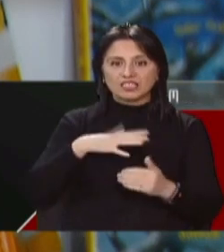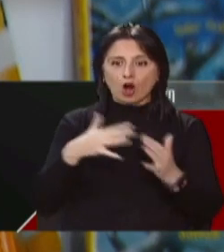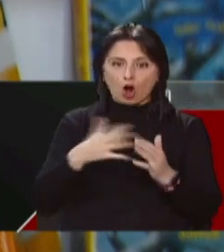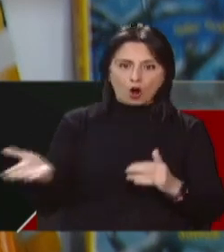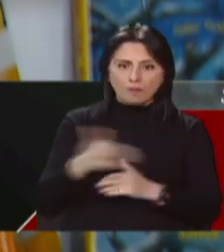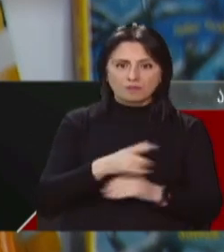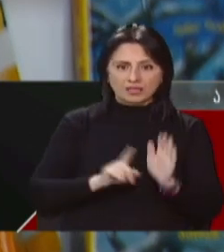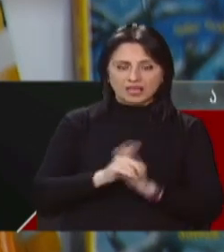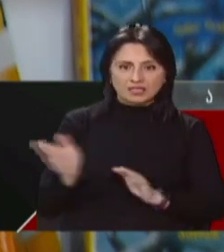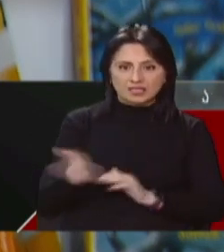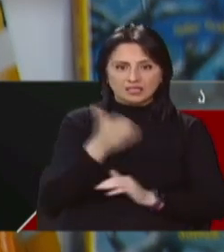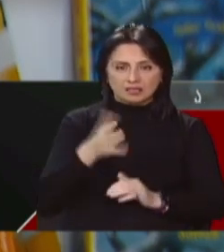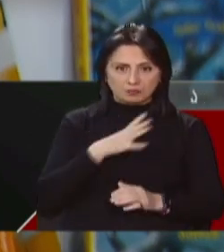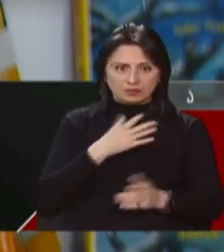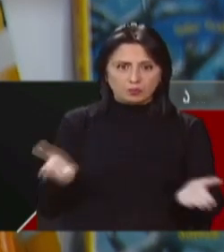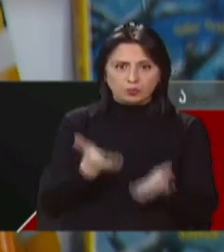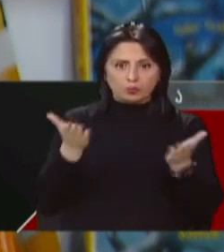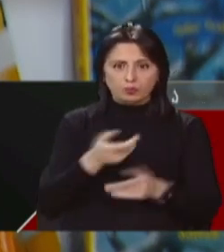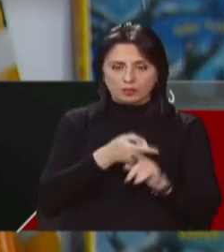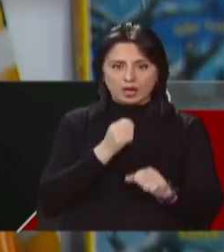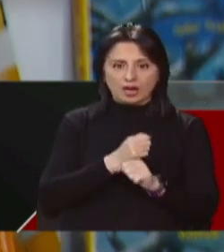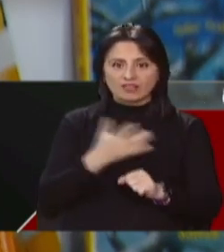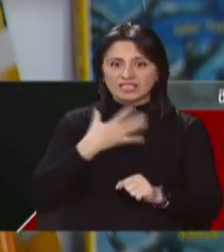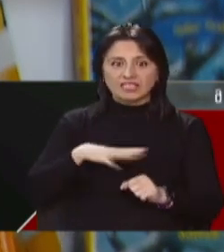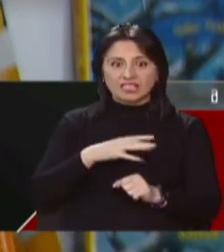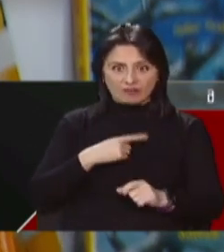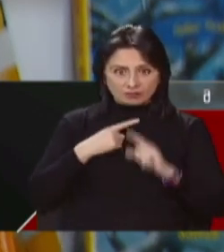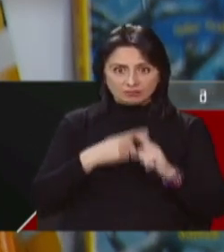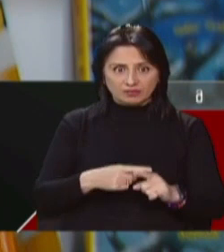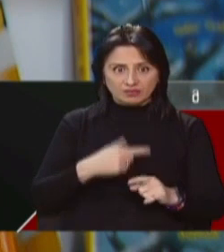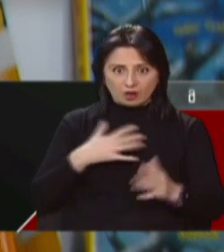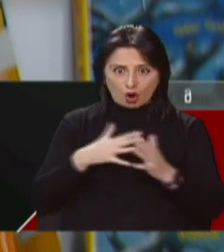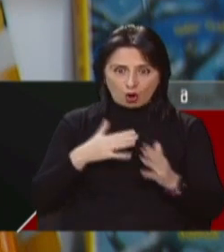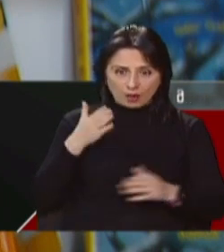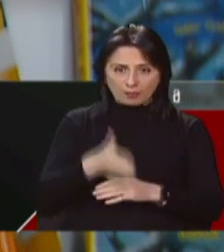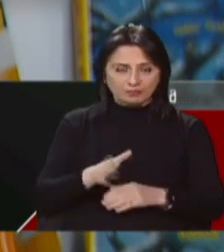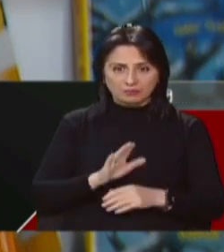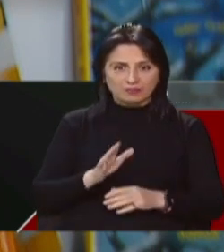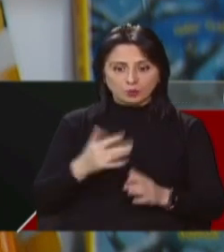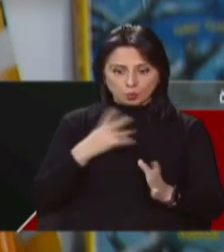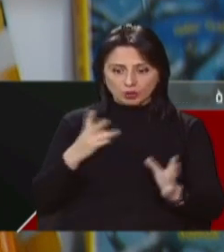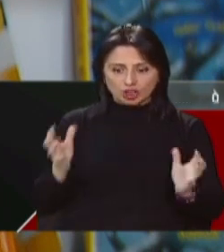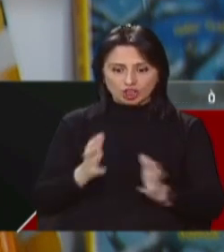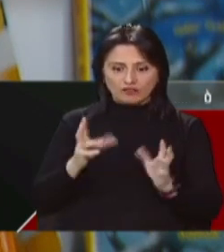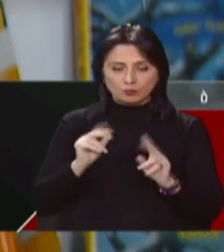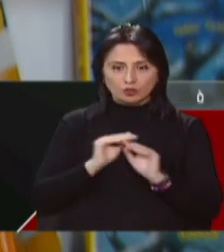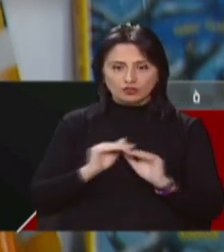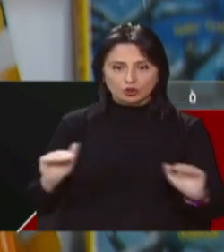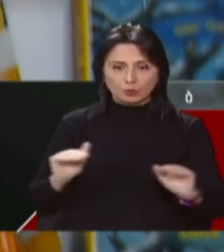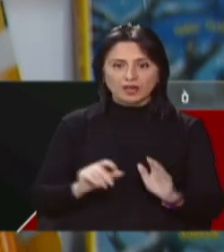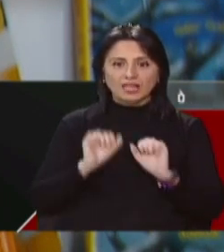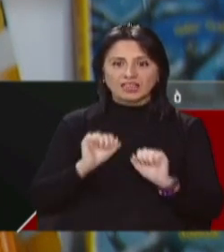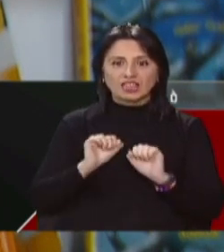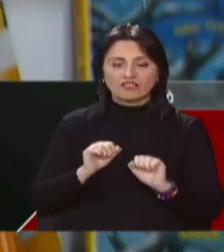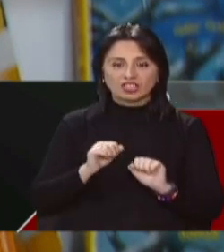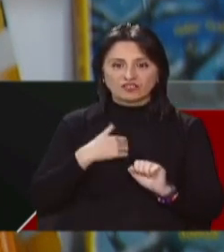ომში ჩართვისკენ. Ამ ყველაფერზე საქართველო არ წამოეგოდა პირიქით, ვცდილობთ რომ მაქსიმალურად შევინარჩუნოთ მშვიდობა, დავიცვათ